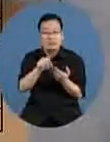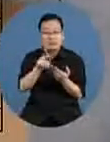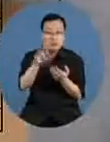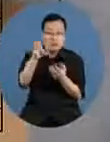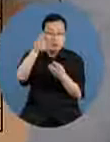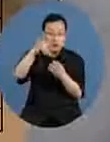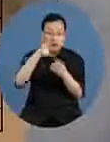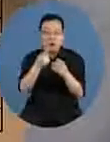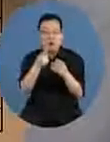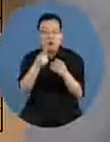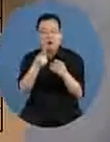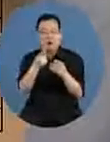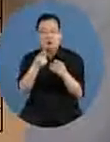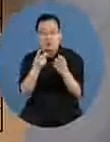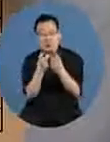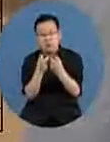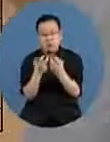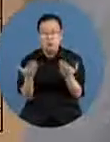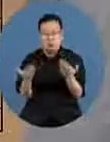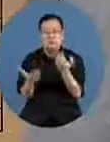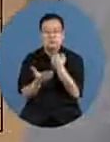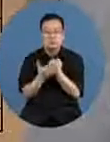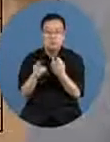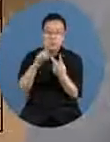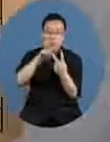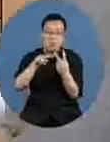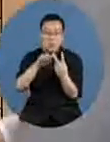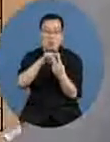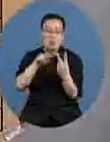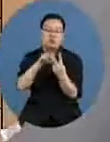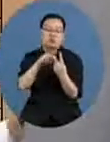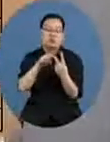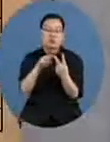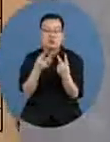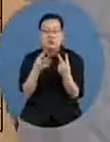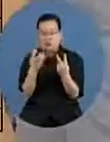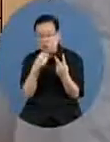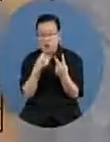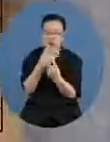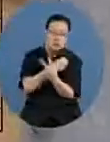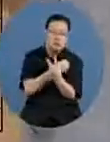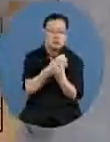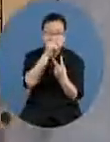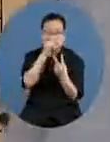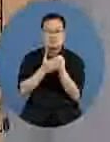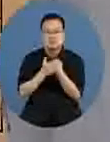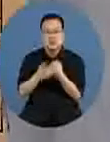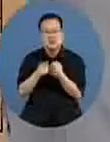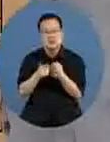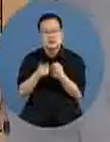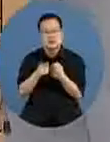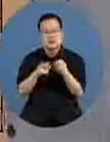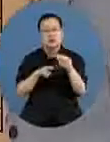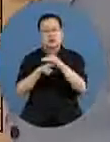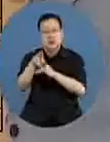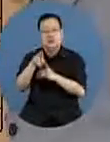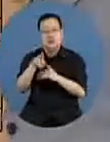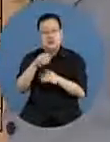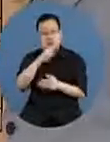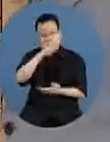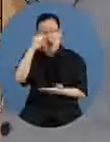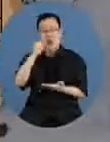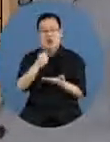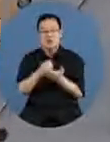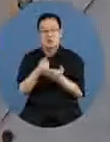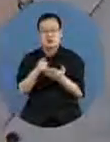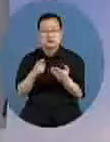놓으면 여기를 끊어잡고 그래서 끼운 다음에 이 수가 먼저 묘수가 돼가지고 네. 이 흑이 탈출하면서 이제 성공을 거둔, 또